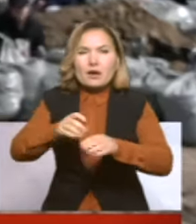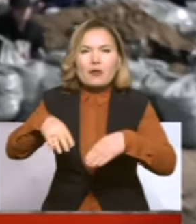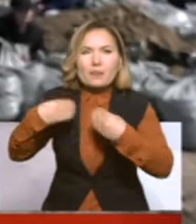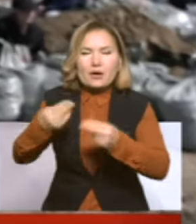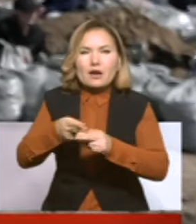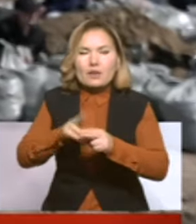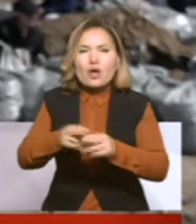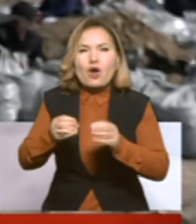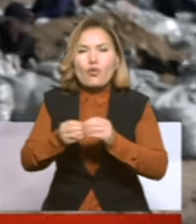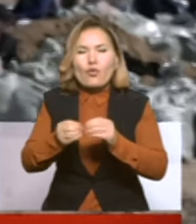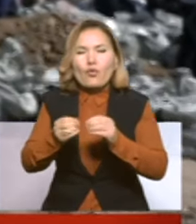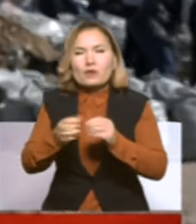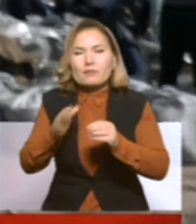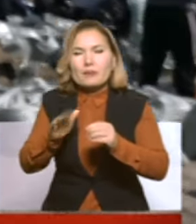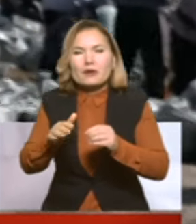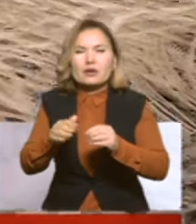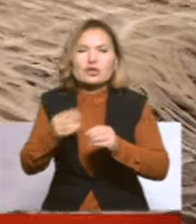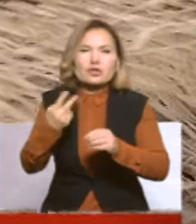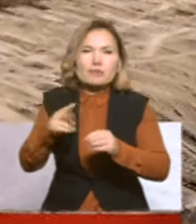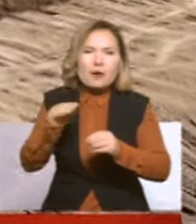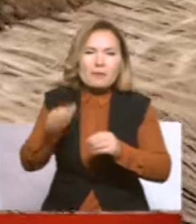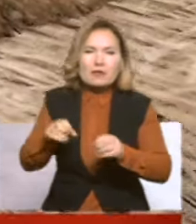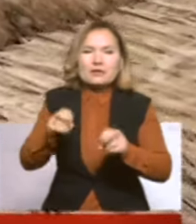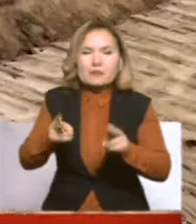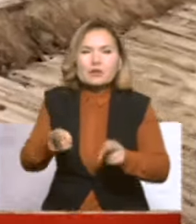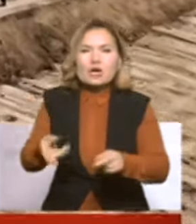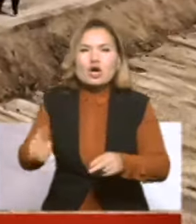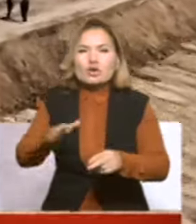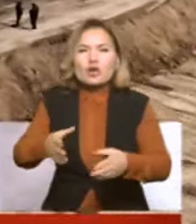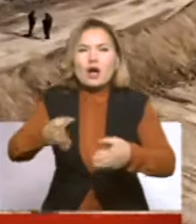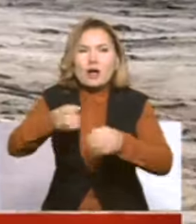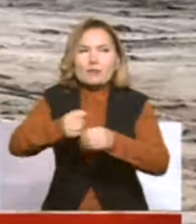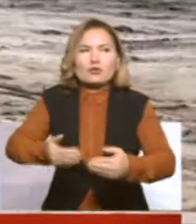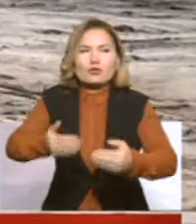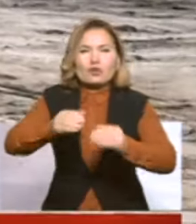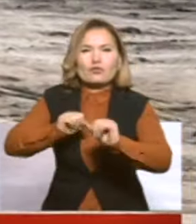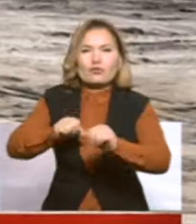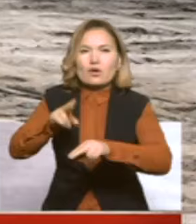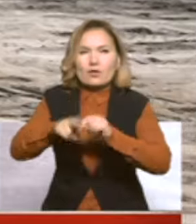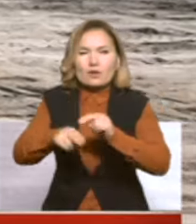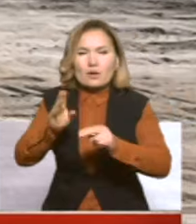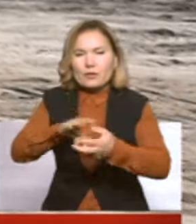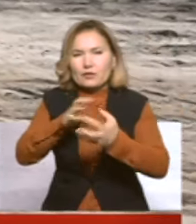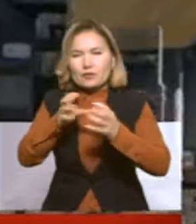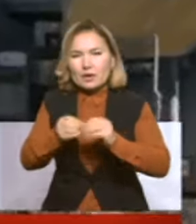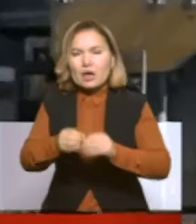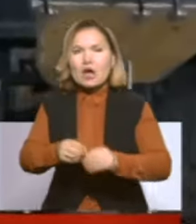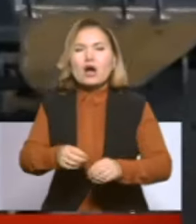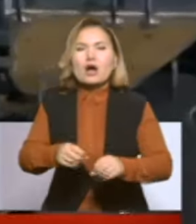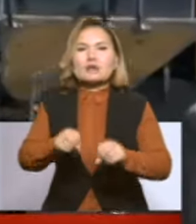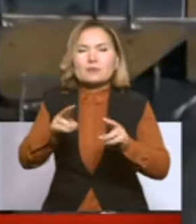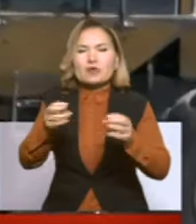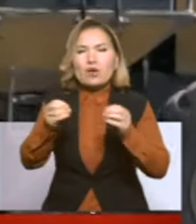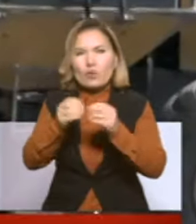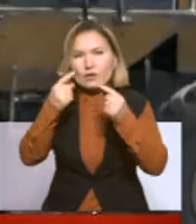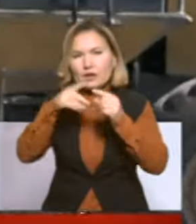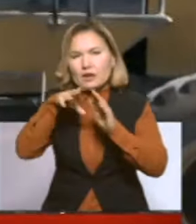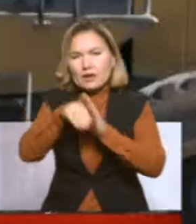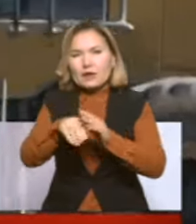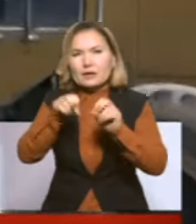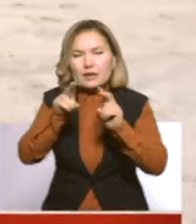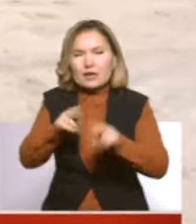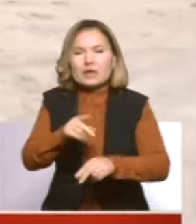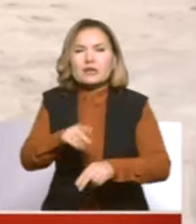өзіне 10-20 мың қапшық келіп жатыр біздерге. Сол 10-20 мың қапшықпен біз осыны жасақтап жатырмыз. Бұл жердің өзінде 10-нан астам техника жұмылдырылған. Арнайы